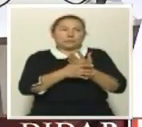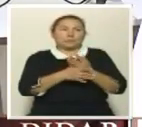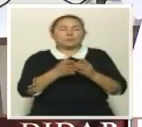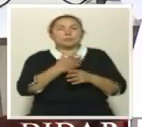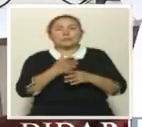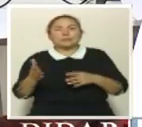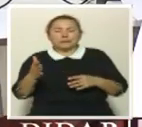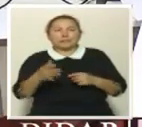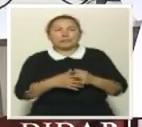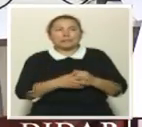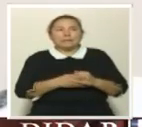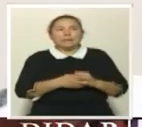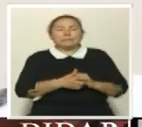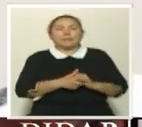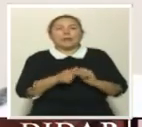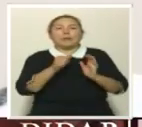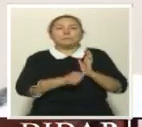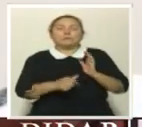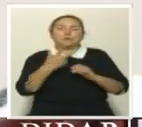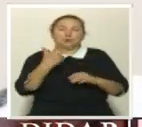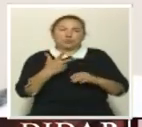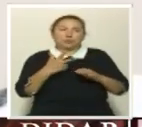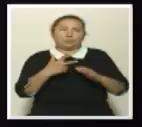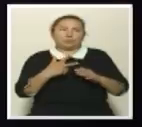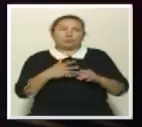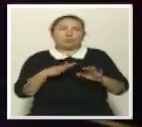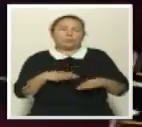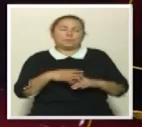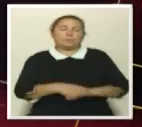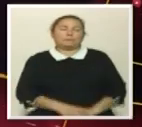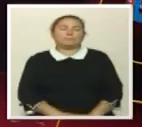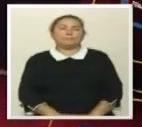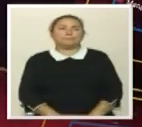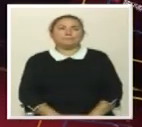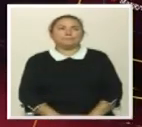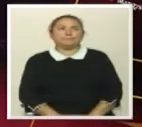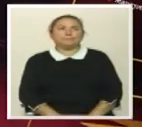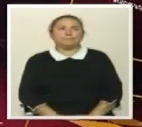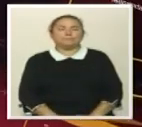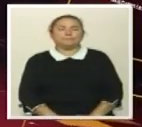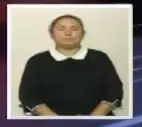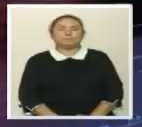қоса сырқат адамдарға арналған 63 төсек орны бар. Мөлдір Батырбай, Амангелді Тұрахмет, Дидар.